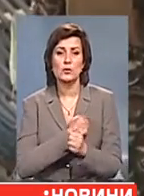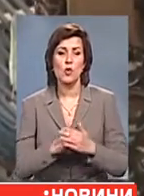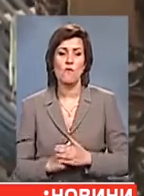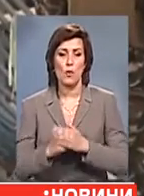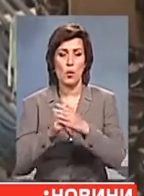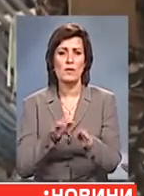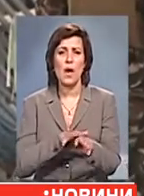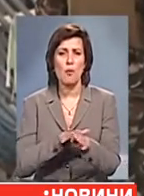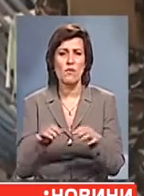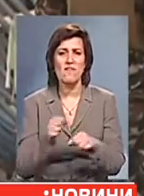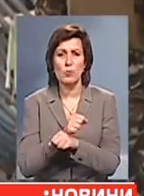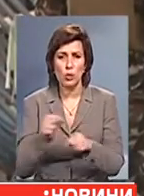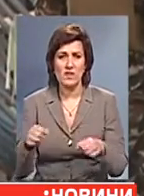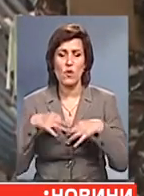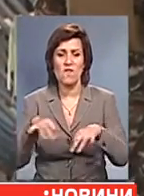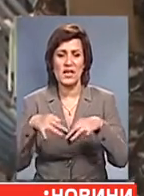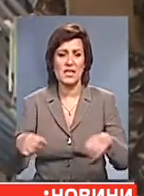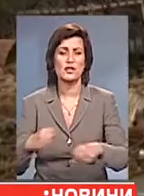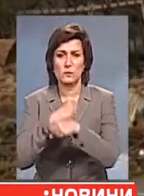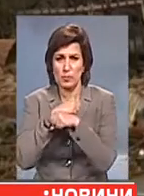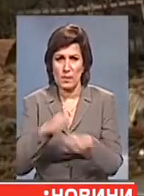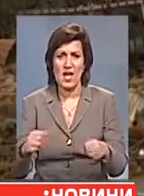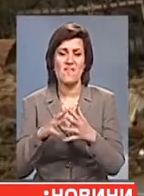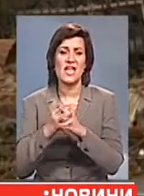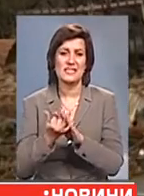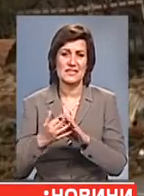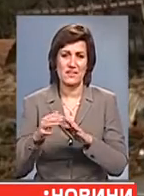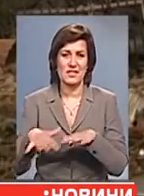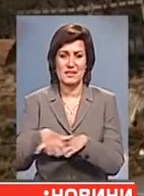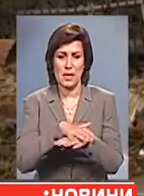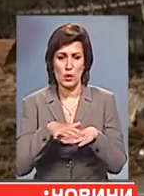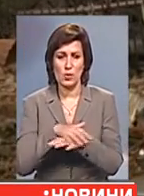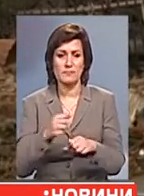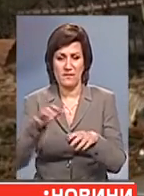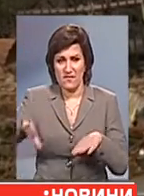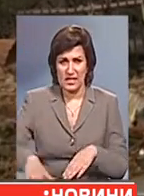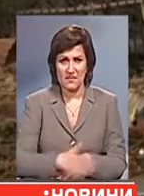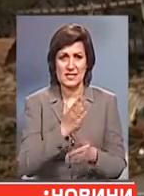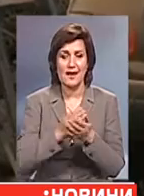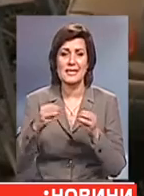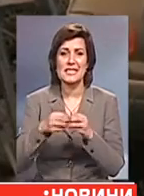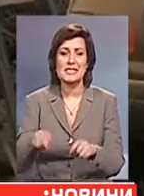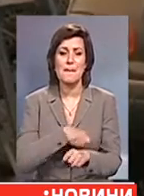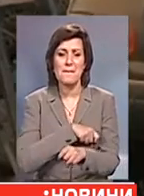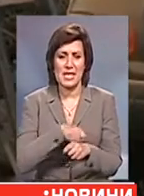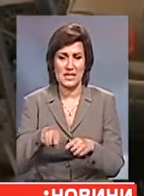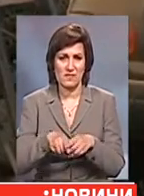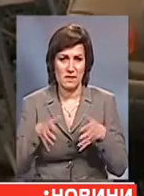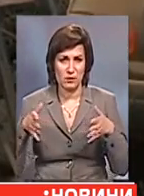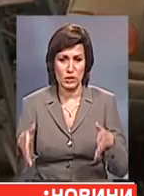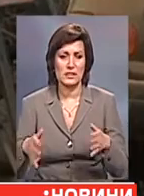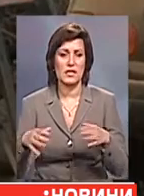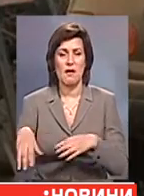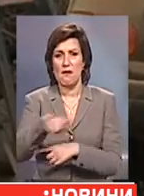вибухівкою вантажівка злетіла в повітря в густонаселеному районі Кабула. Вирва, яка утворилася, сягає 10 метрів завглибшки. Навколишні